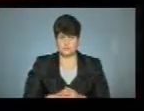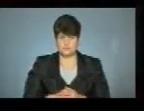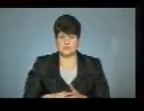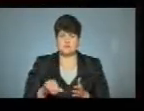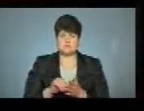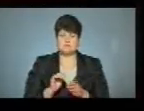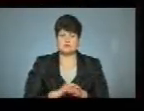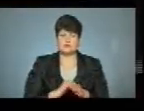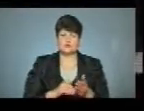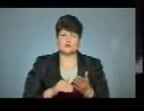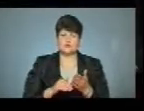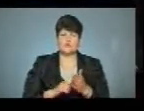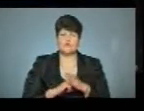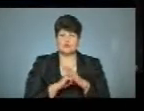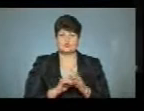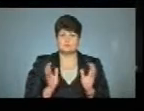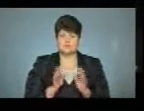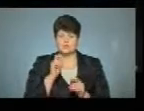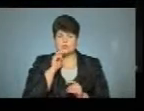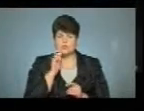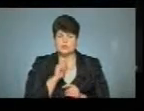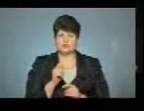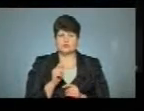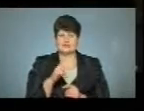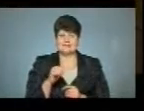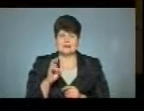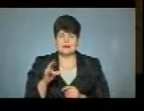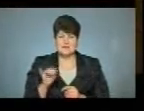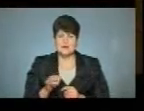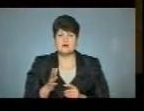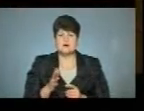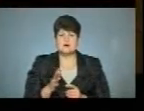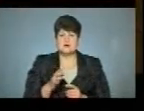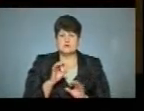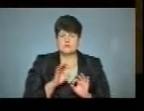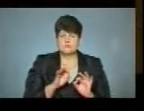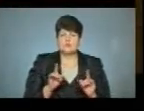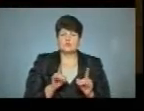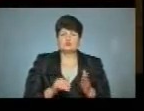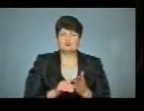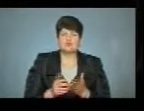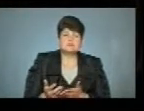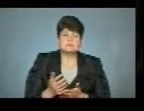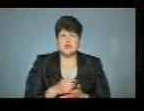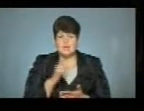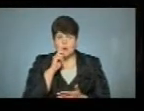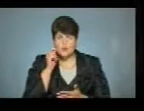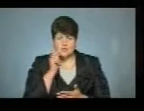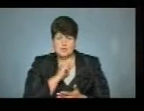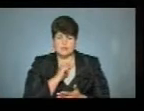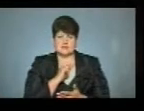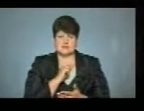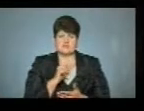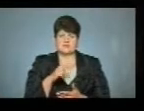Представниця благодійного фонду «Збережи Україну Данія» Тетяна Підгурська розповіла, яку допомогу навчальним закладам зібрала українська діаспора в Данії